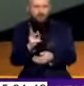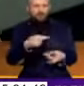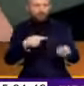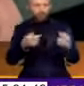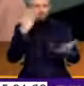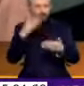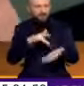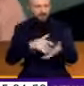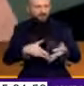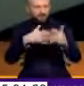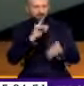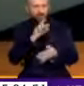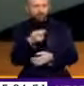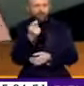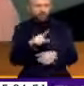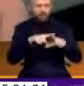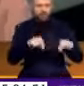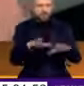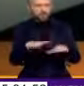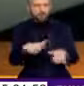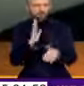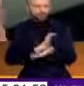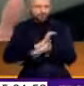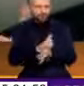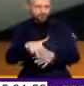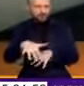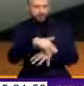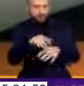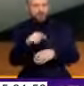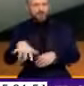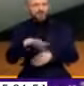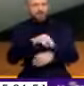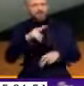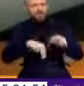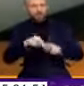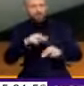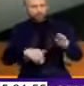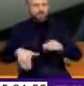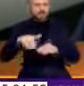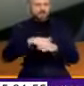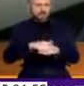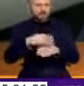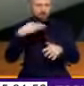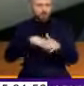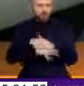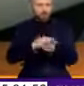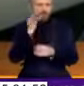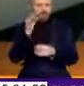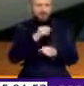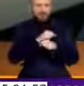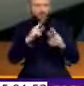центрів. Не буде жодної школи дитсадка, буде ущільнення території. Оці всі забудови над метром між Мінською і Героїв Дніпра